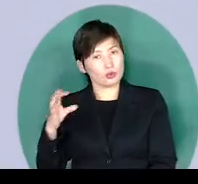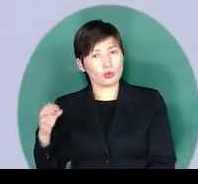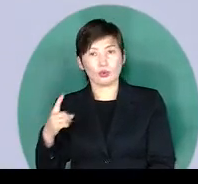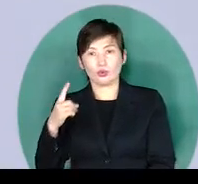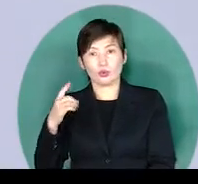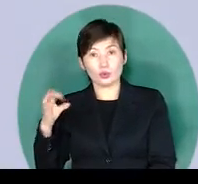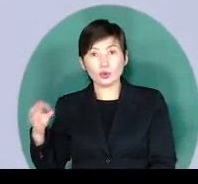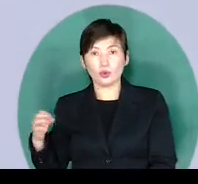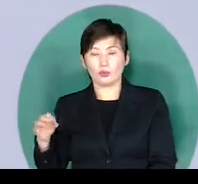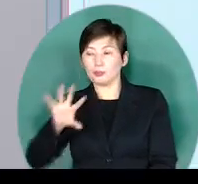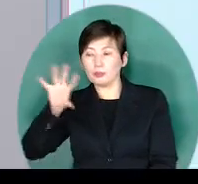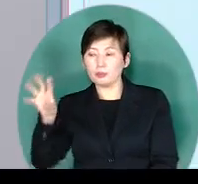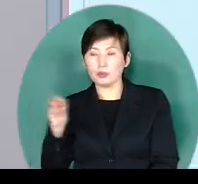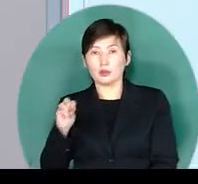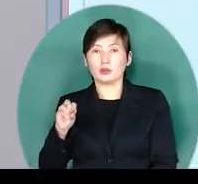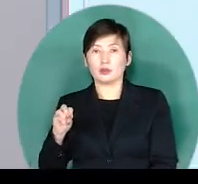3